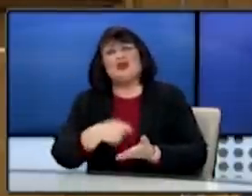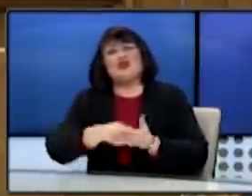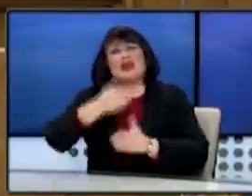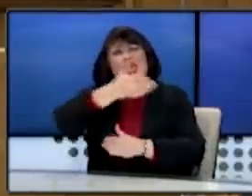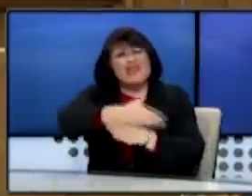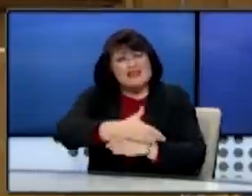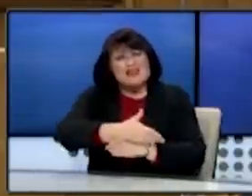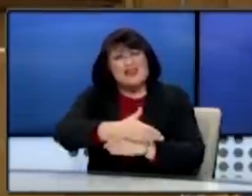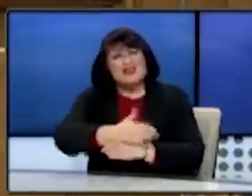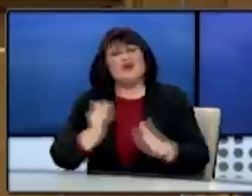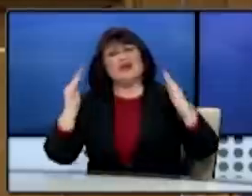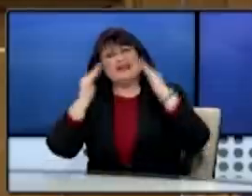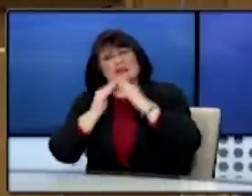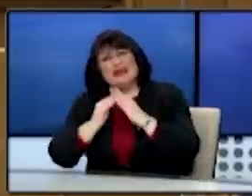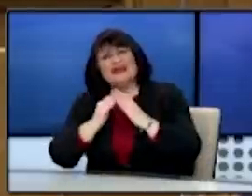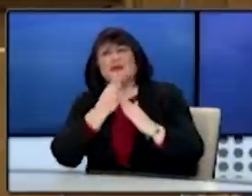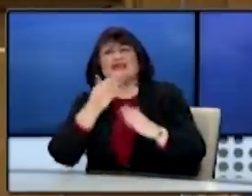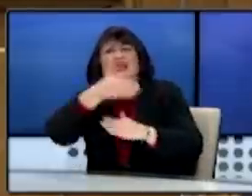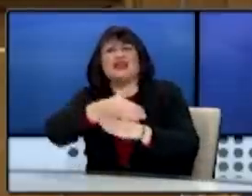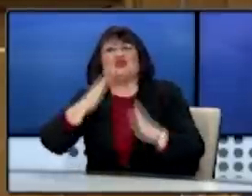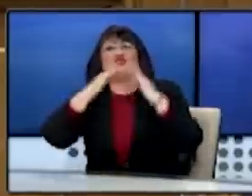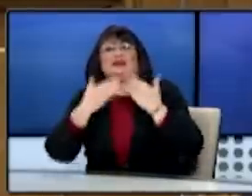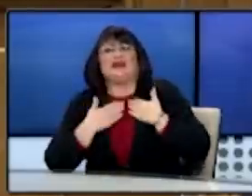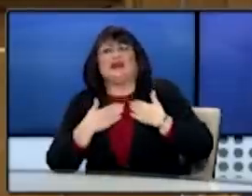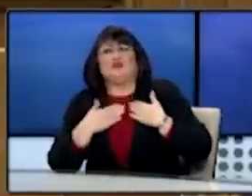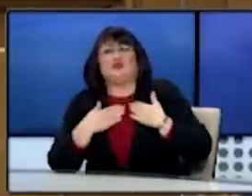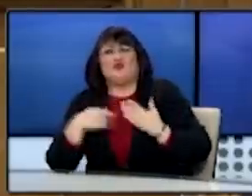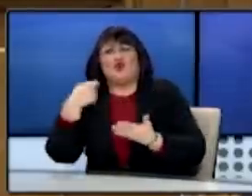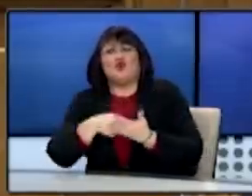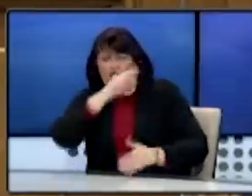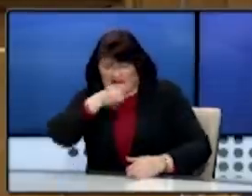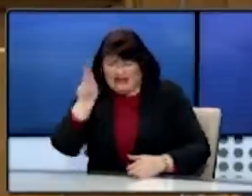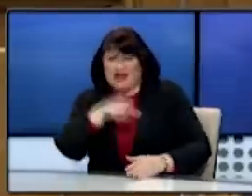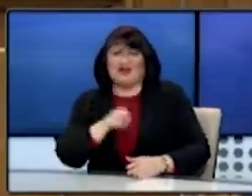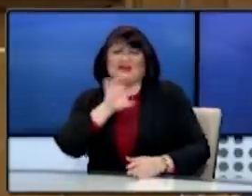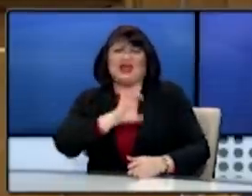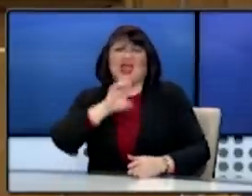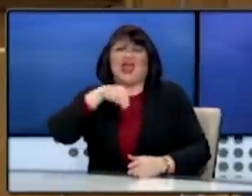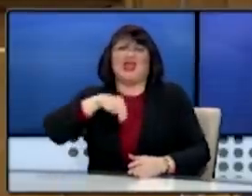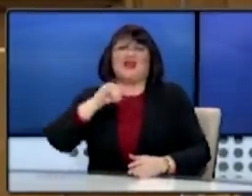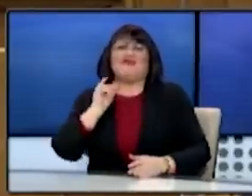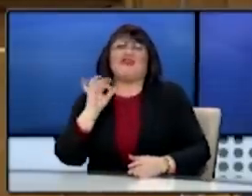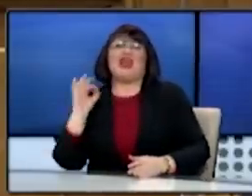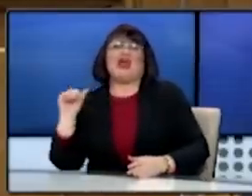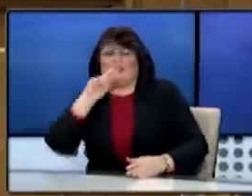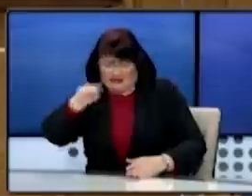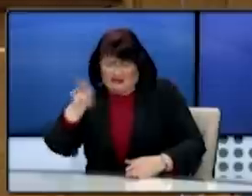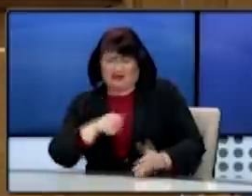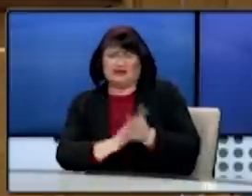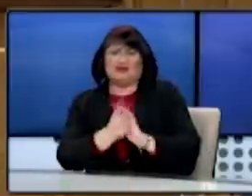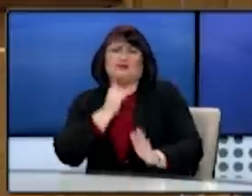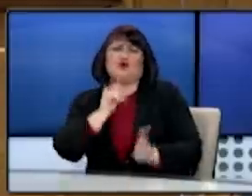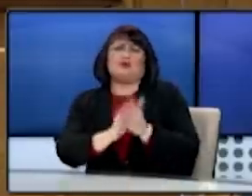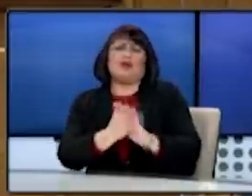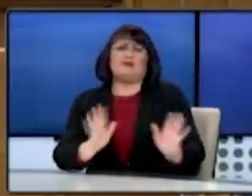νίκη στο δικό της σπίτι. Και αυτός είναι μόνο η οριστική κατάργησή του. Ούτε